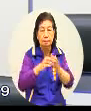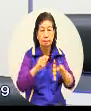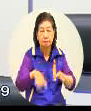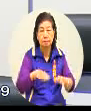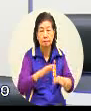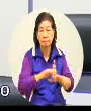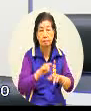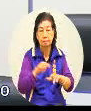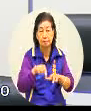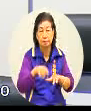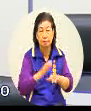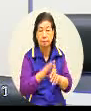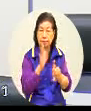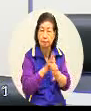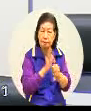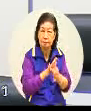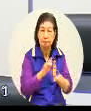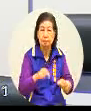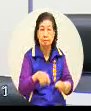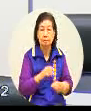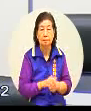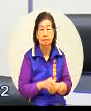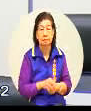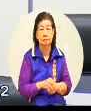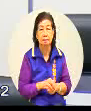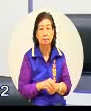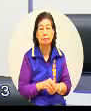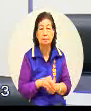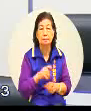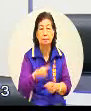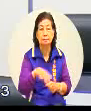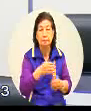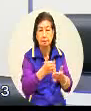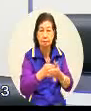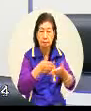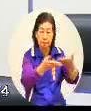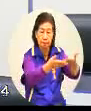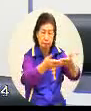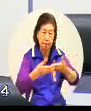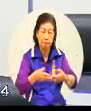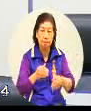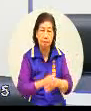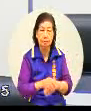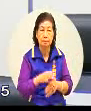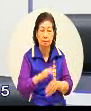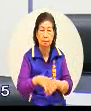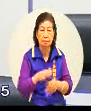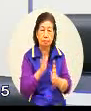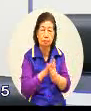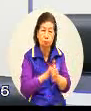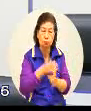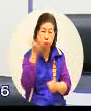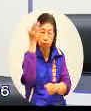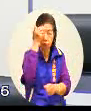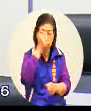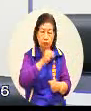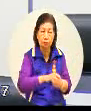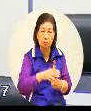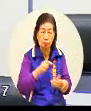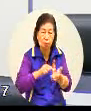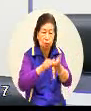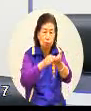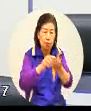下，因为时间的关系吼，特别到啊吼，所以请交通局发一个视频给我吼。啊，无唔能讲，互遐老人吼去甲你定情抗议